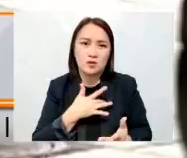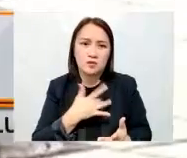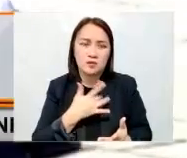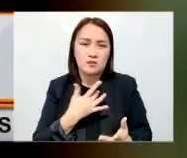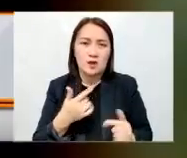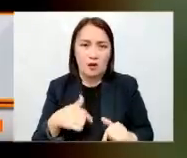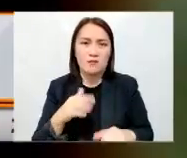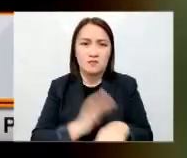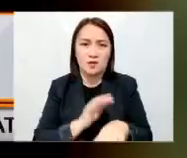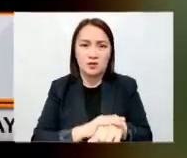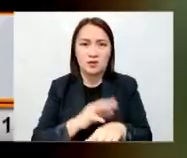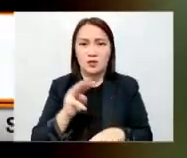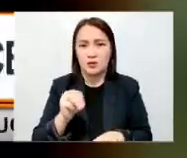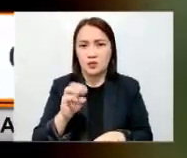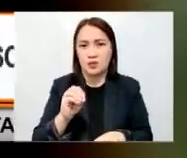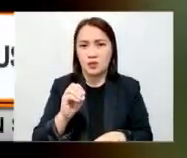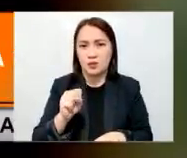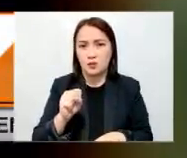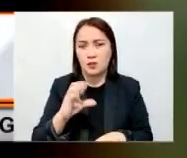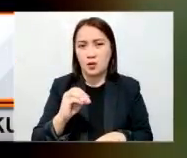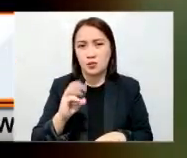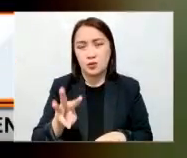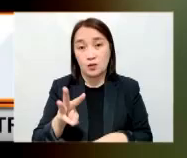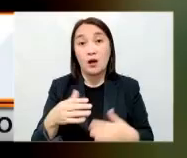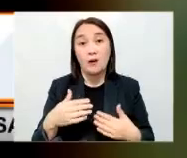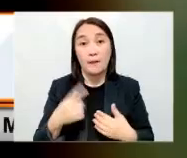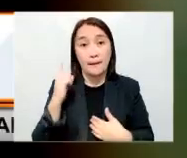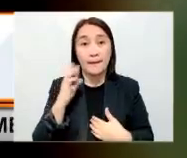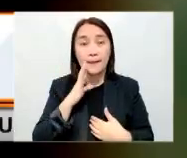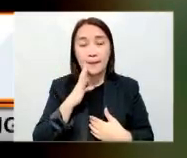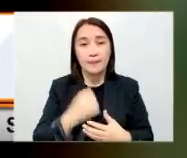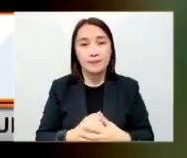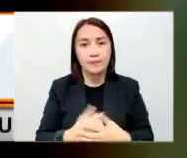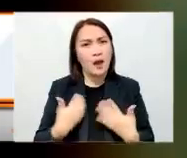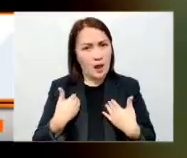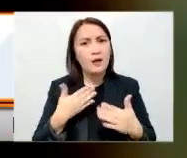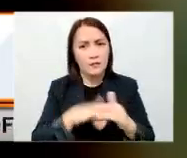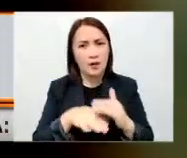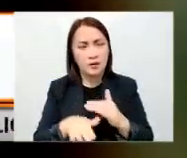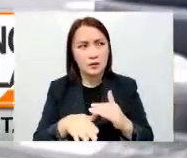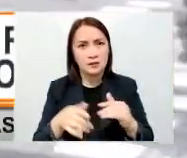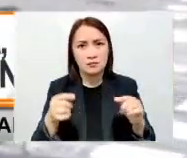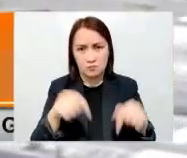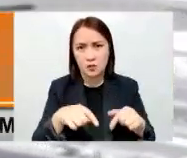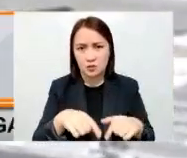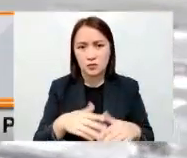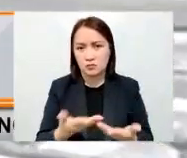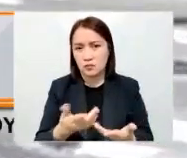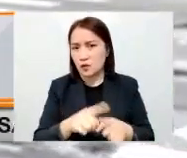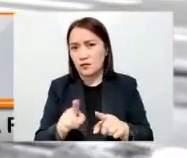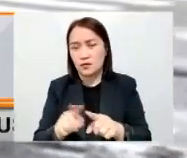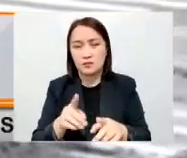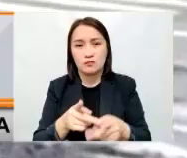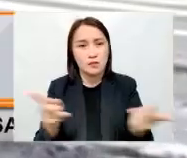lahat naman ng lugar dito may access kami. Walang problema, hindi kami binabawalan na pumunta sa ganito. Tiniyak